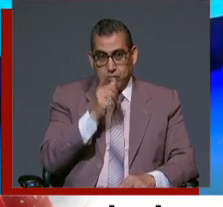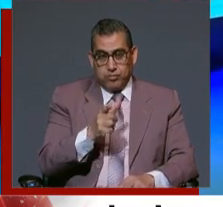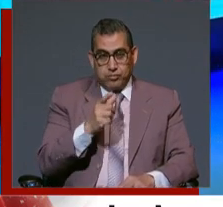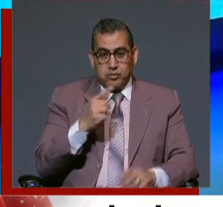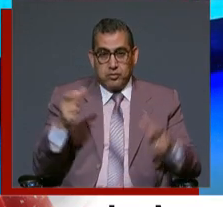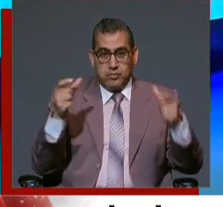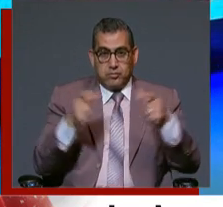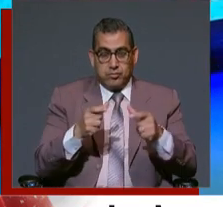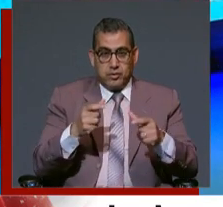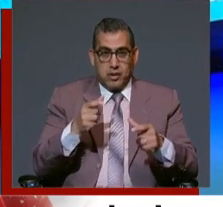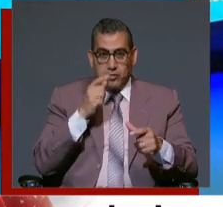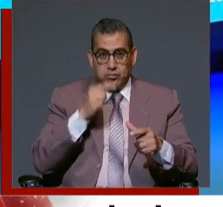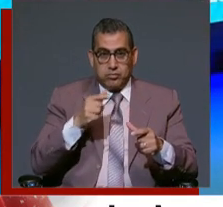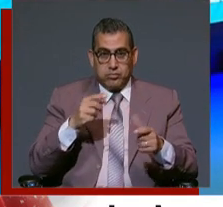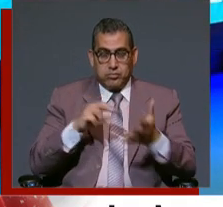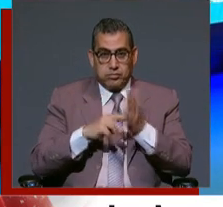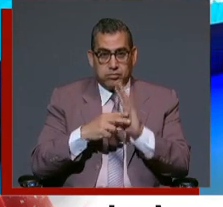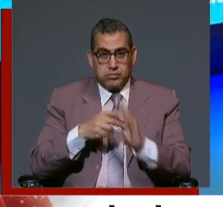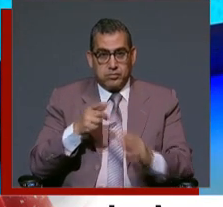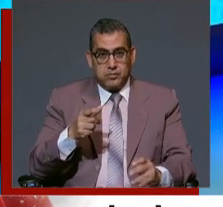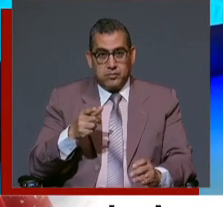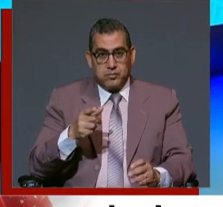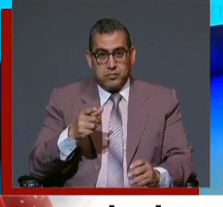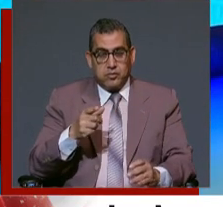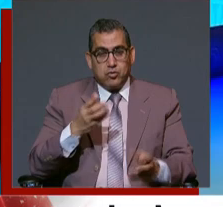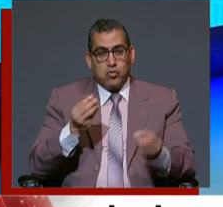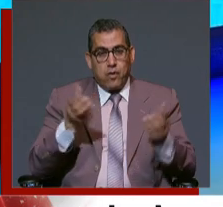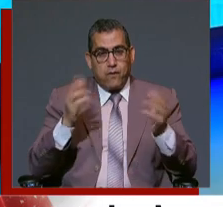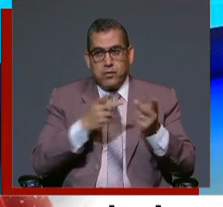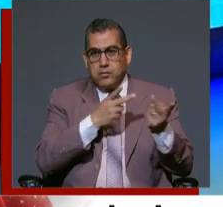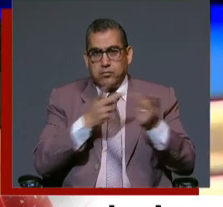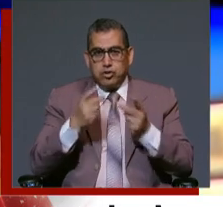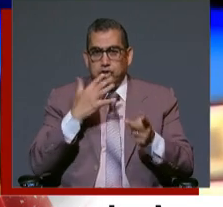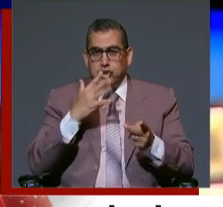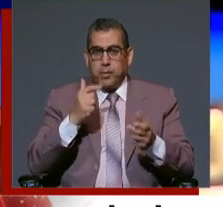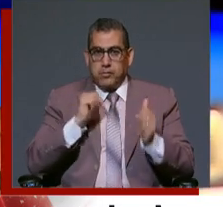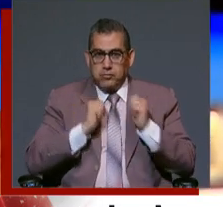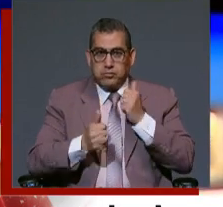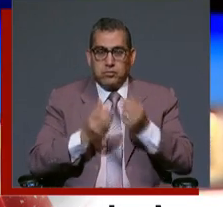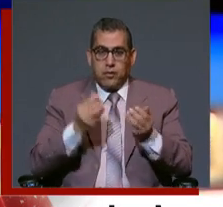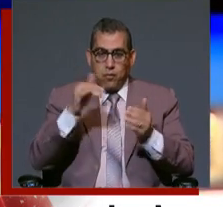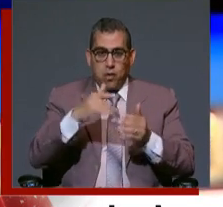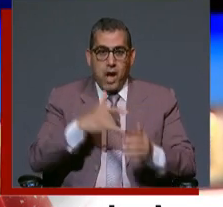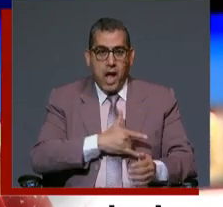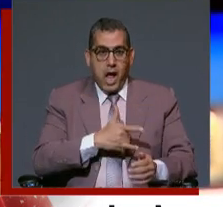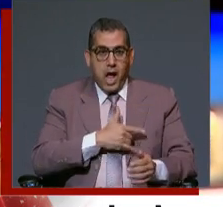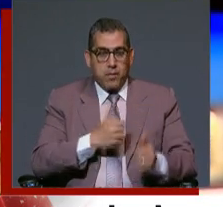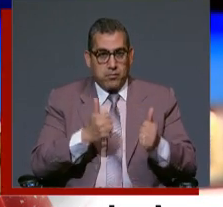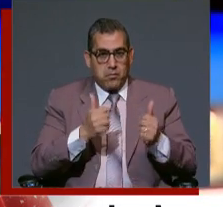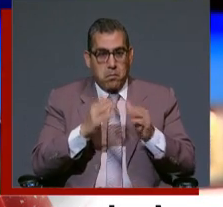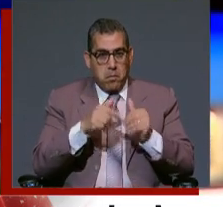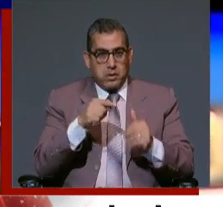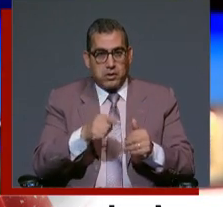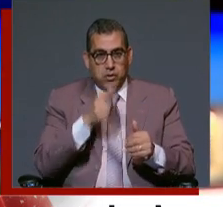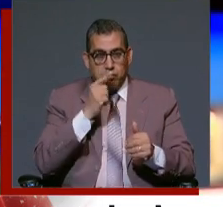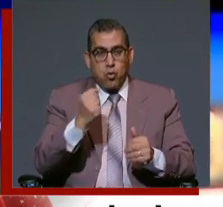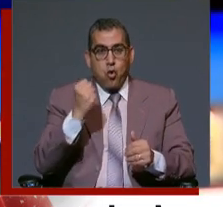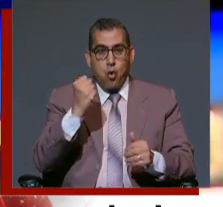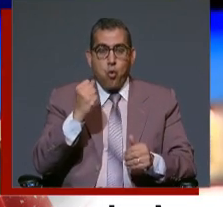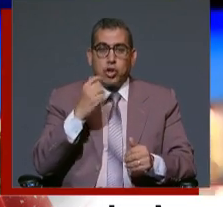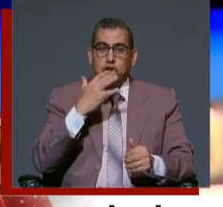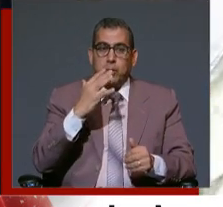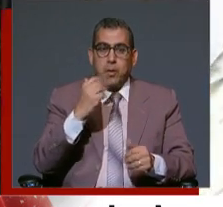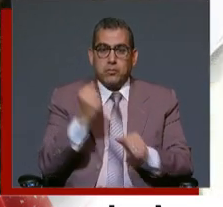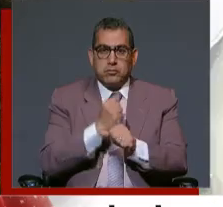القارة الإفريقية يعني تضم الكثير من الشباب وفي قلبها مصر. دور الشباب في